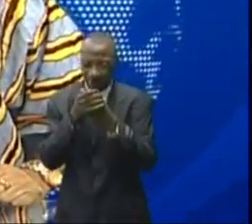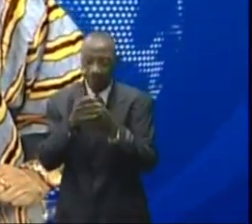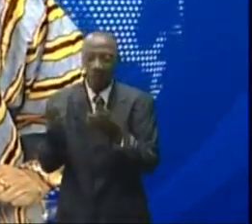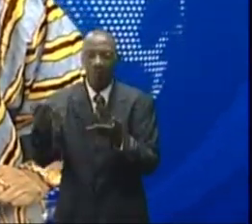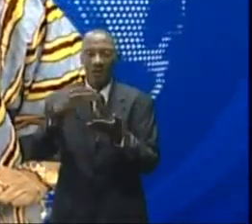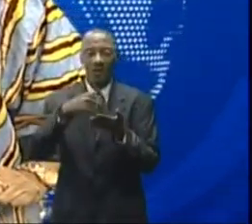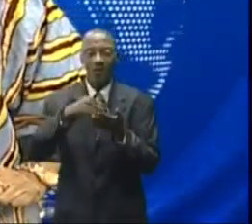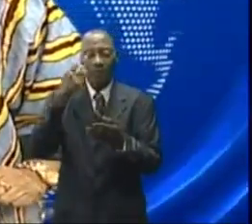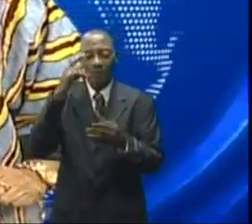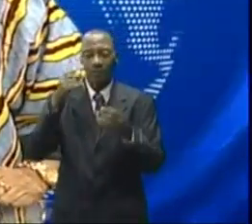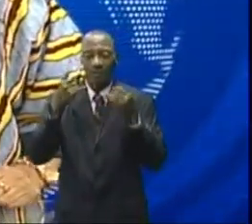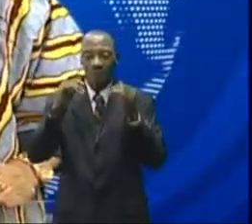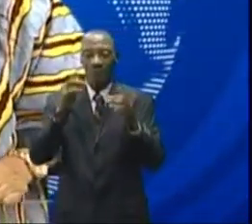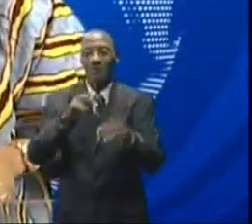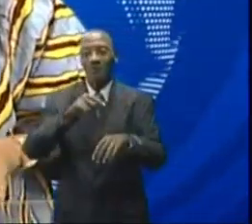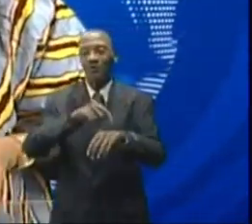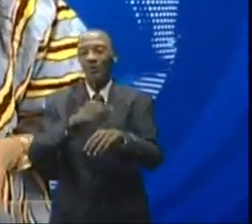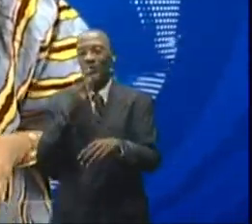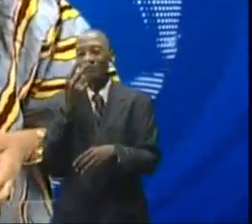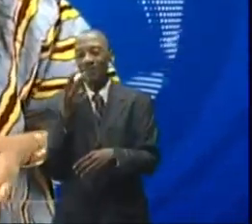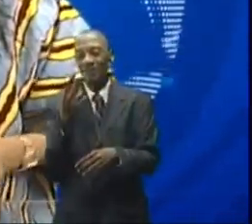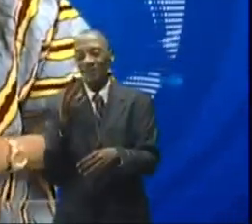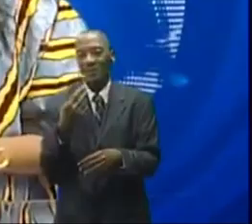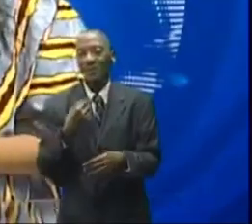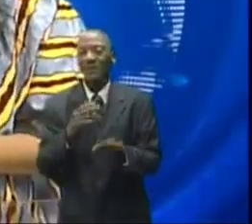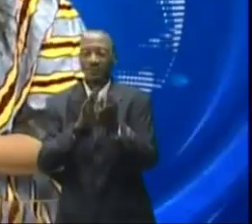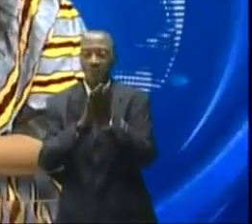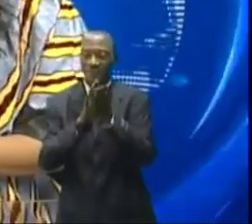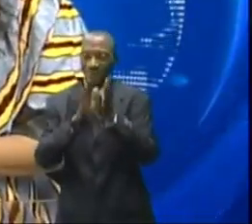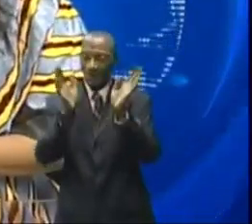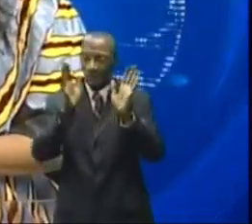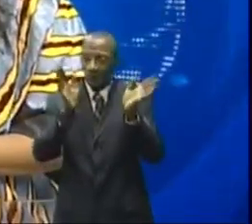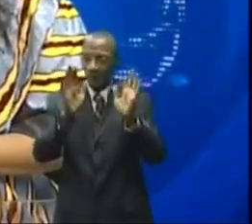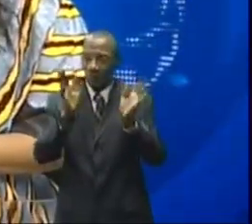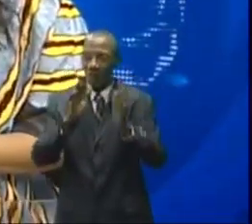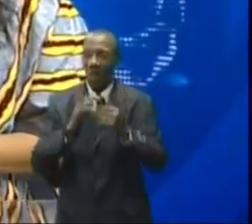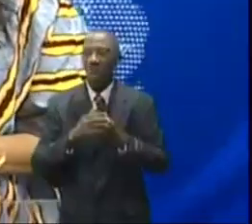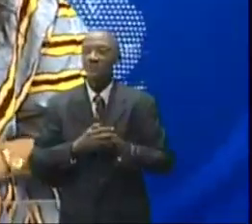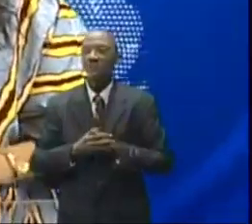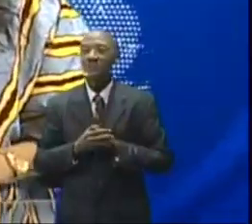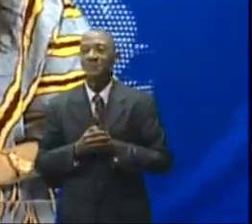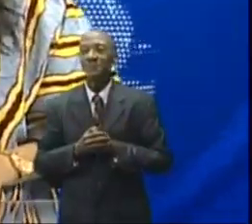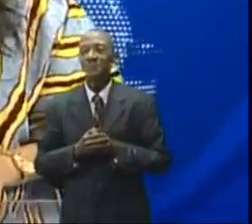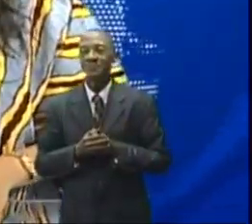retrouvez Sandra Nyangui. Quant à moi, je vous retrouve demain à la même heure. Merci et au revoir.